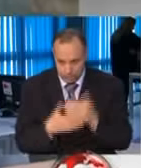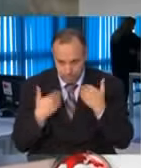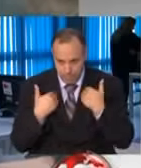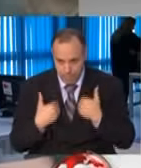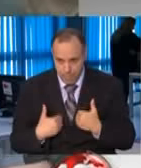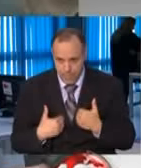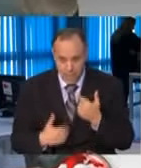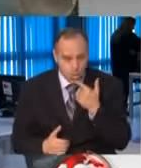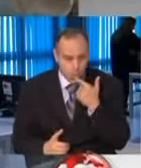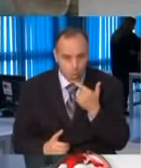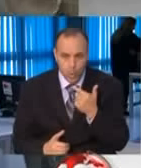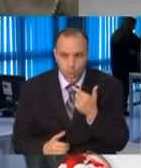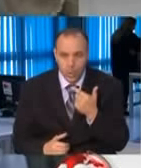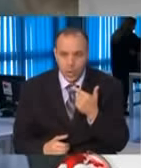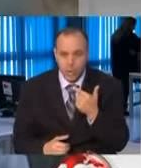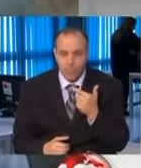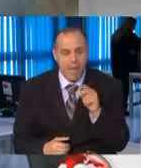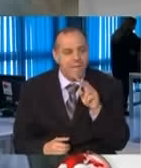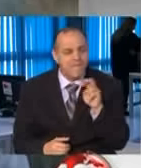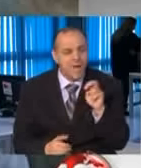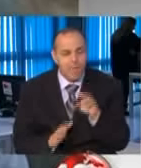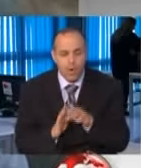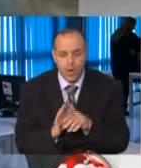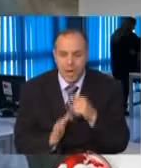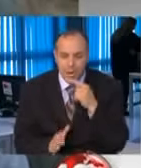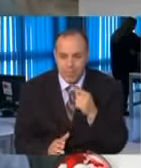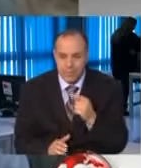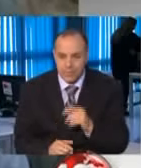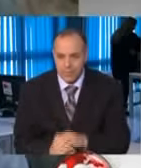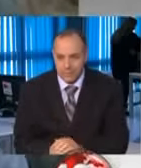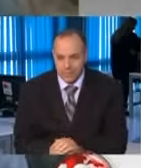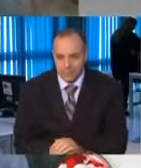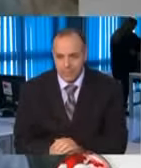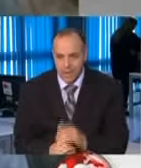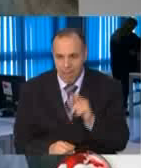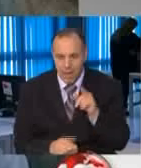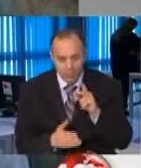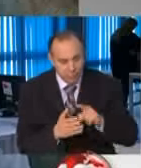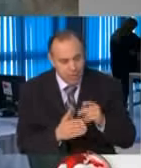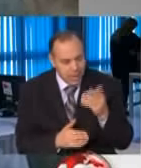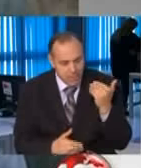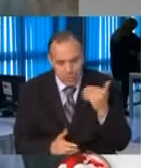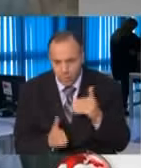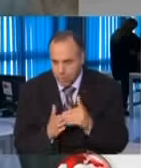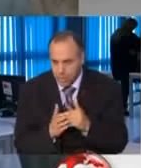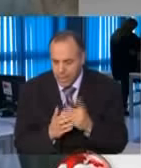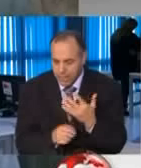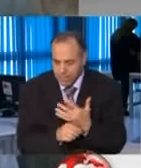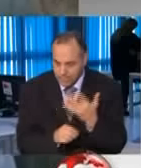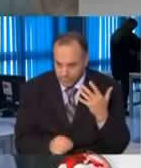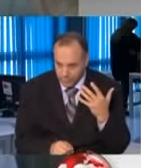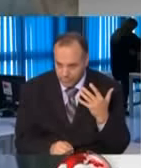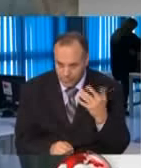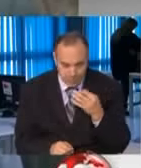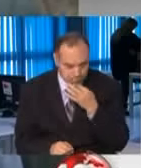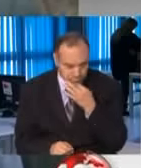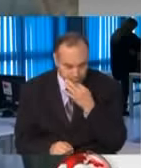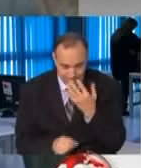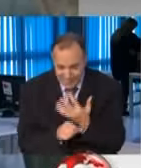ديجا اليوم جيت نتكلم باسم الاليه 20، خاطر الاليه 20 عملتوا فيها اتفاقيات وصلتوا 5 سنين، انسان